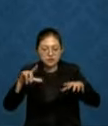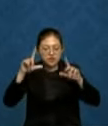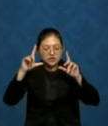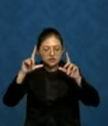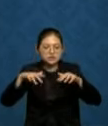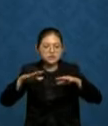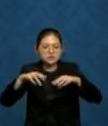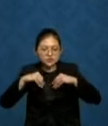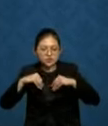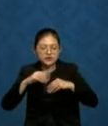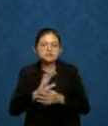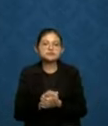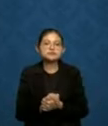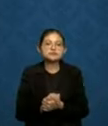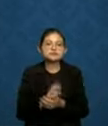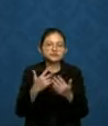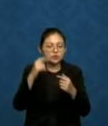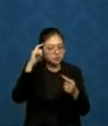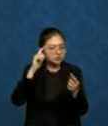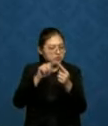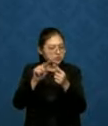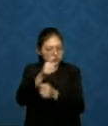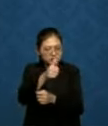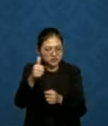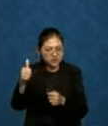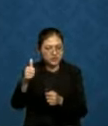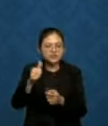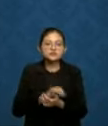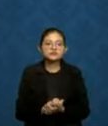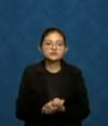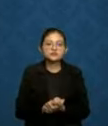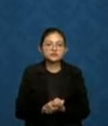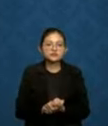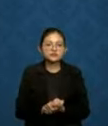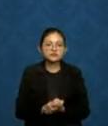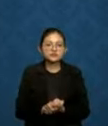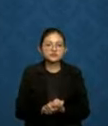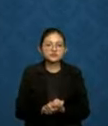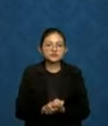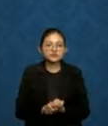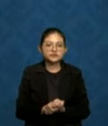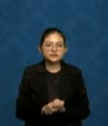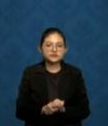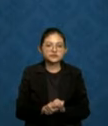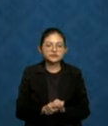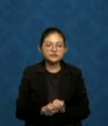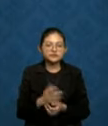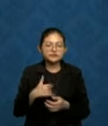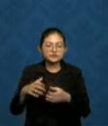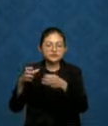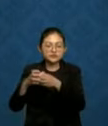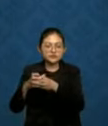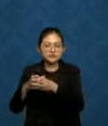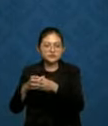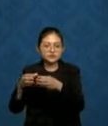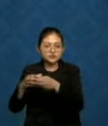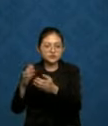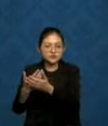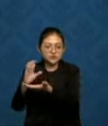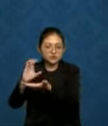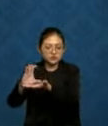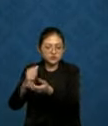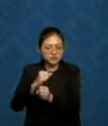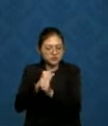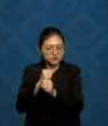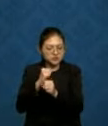เป็นวัตถุประสงค์ที่ดีแต่คำถามก็คือในความเป็นจริงแล้วนั้นครับทางกองทุนสามารถดำเนินการได้ตอบ